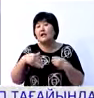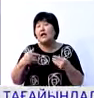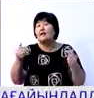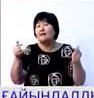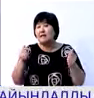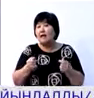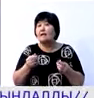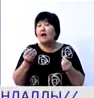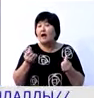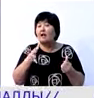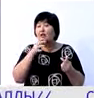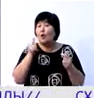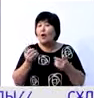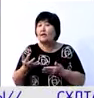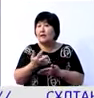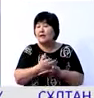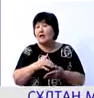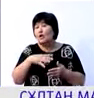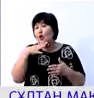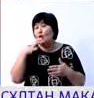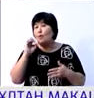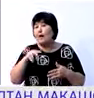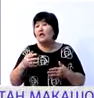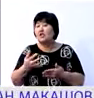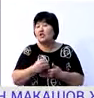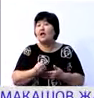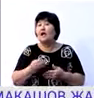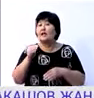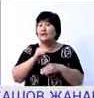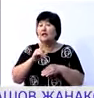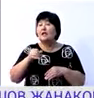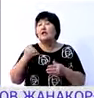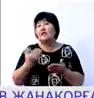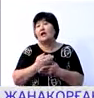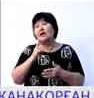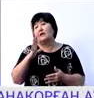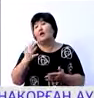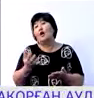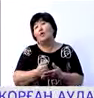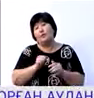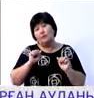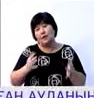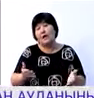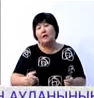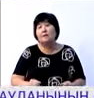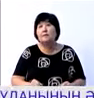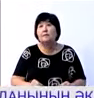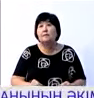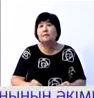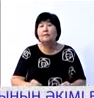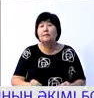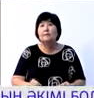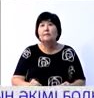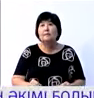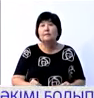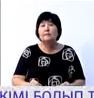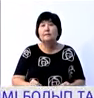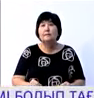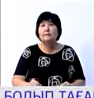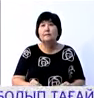айтсақ, қаржысын уақытылы жинап, ең көп бал жинаған салымшы жаңа пәтерлі болмақ. Еламан Жаматов, Талғат Әлменов, Досхан Сәтбай,